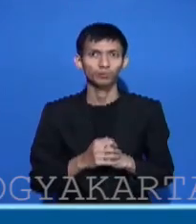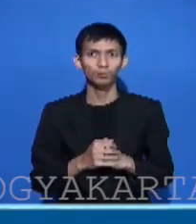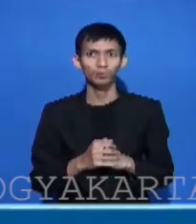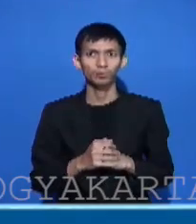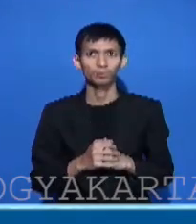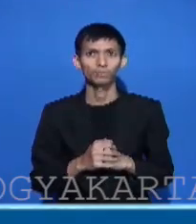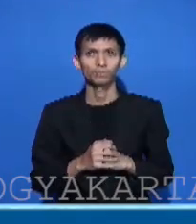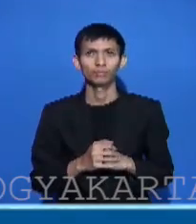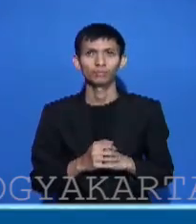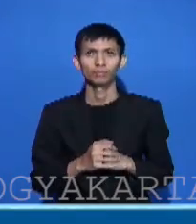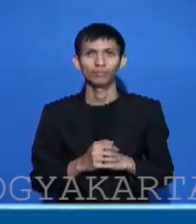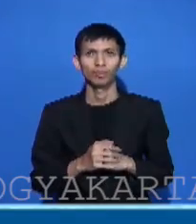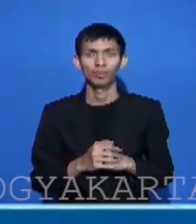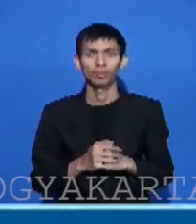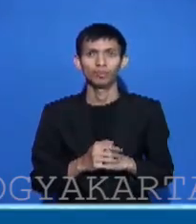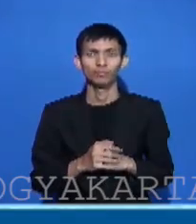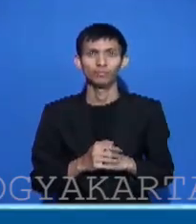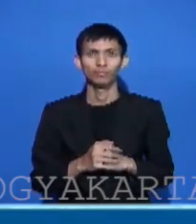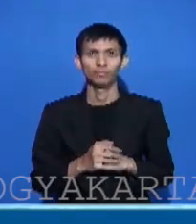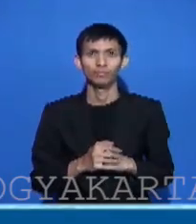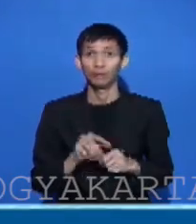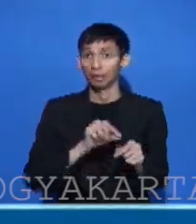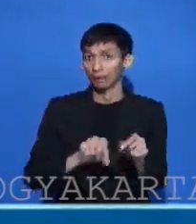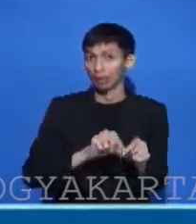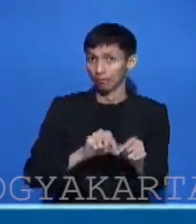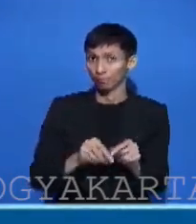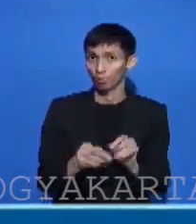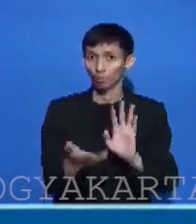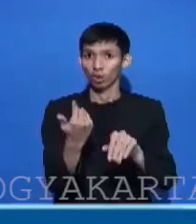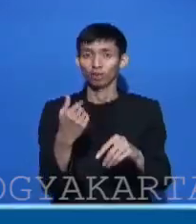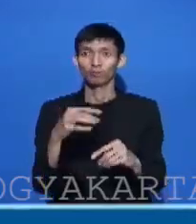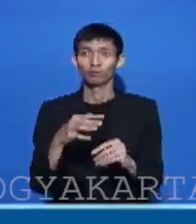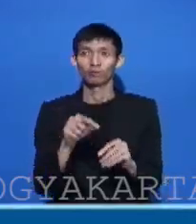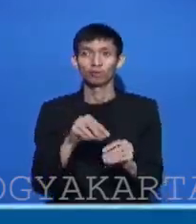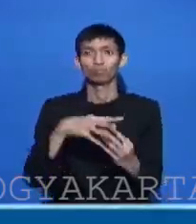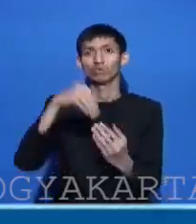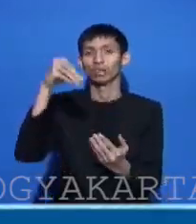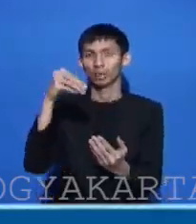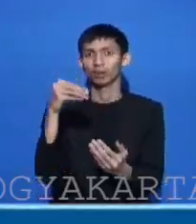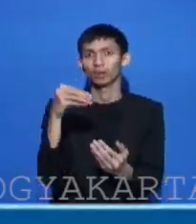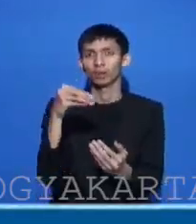menika saged mangsulaken kajayanipun asiling taneman cengkeh ingkang wusananipun niklaken